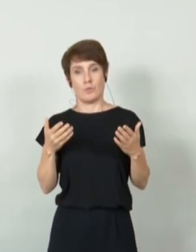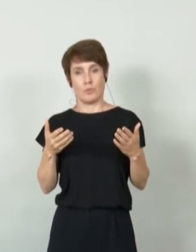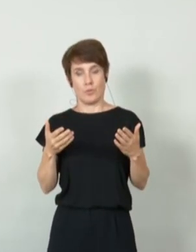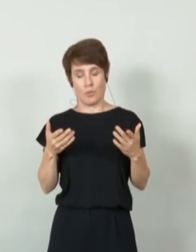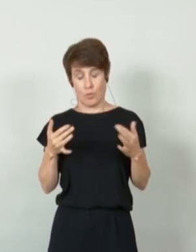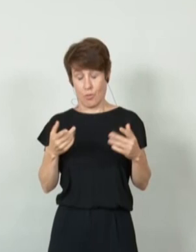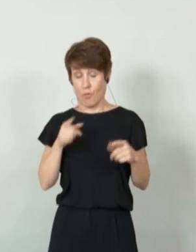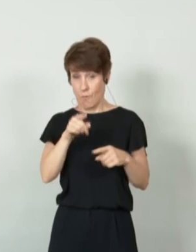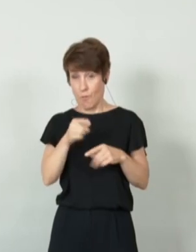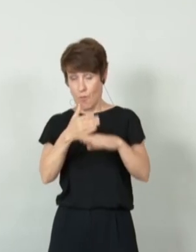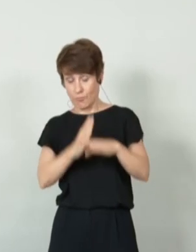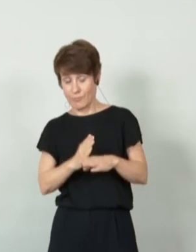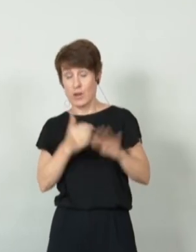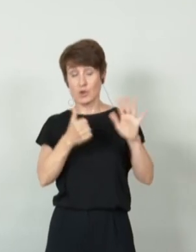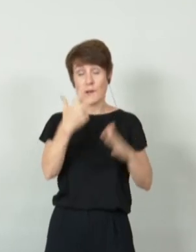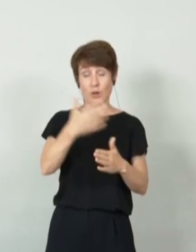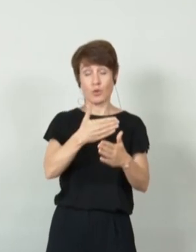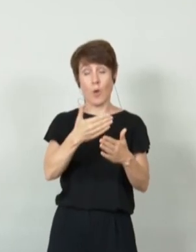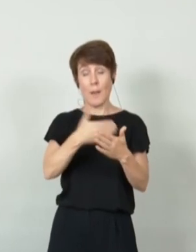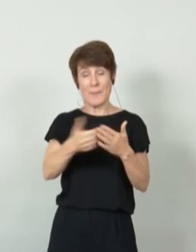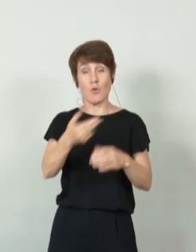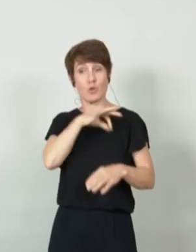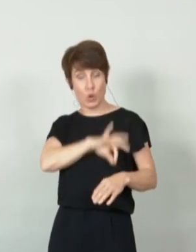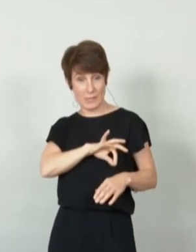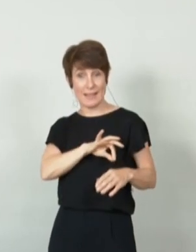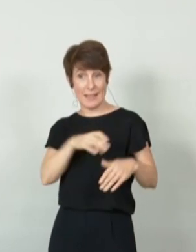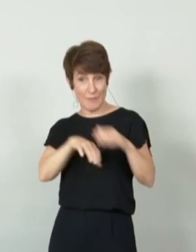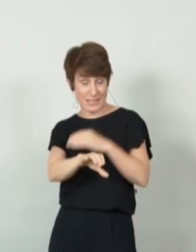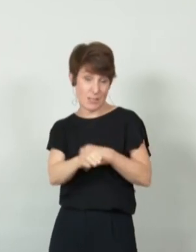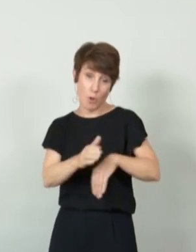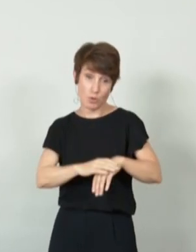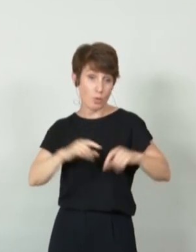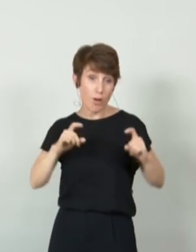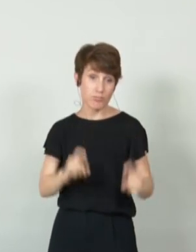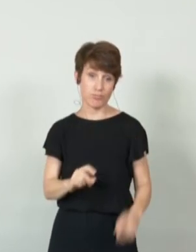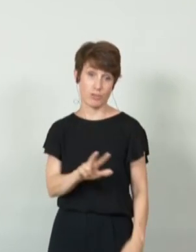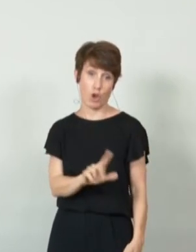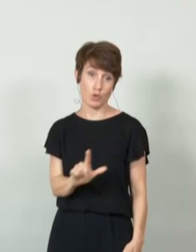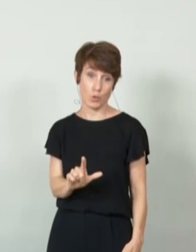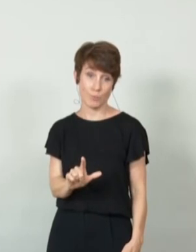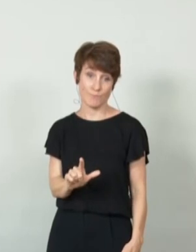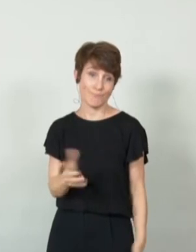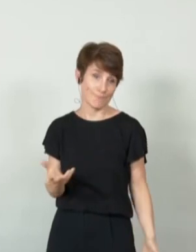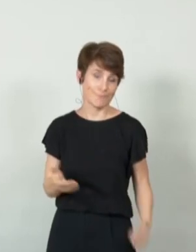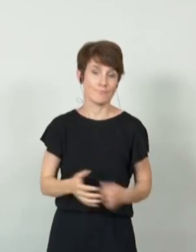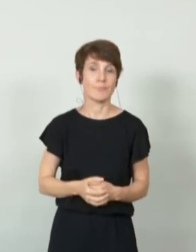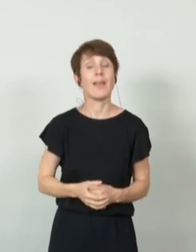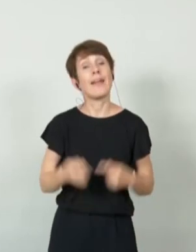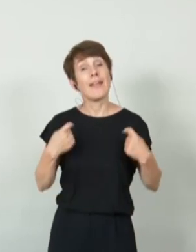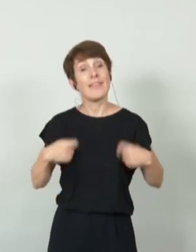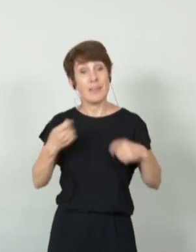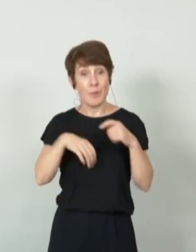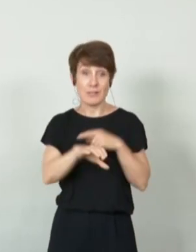vous budgetiez 63 millions de recettes d'investissement et n'en a dit enregistré que 32 bien évidemment les dépenses d'investissement sont fortement